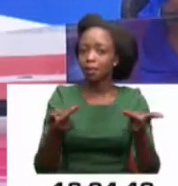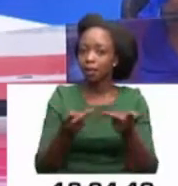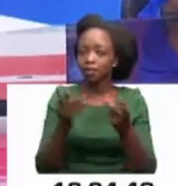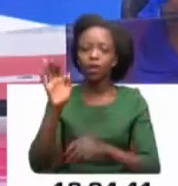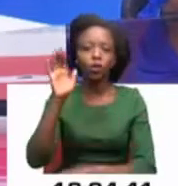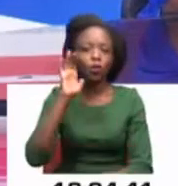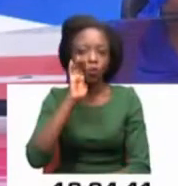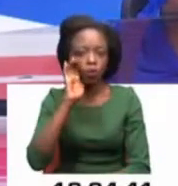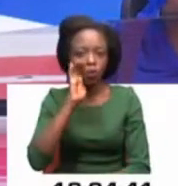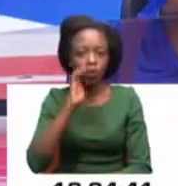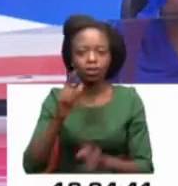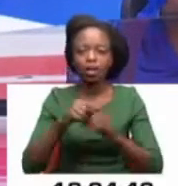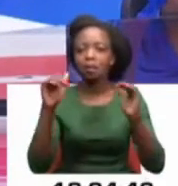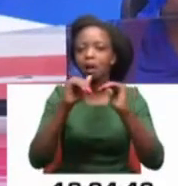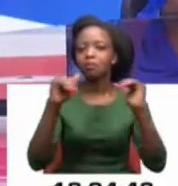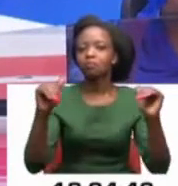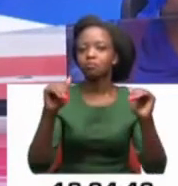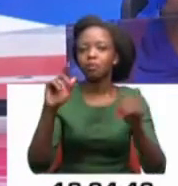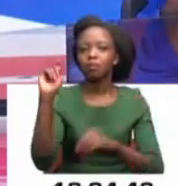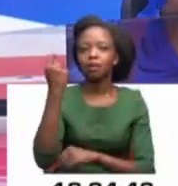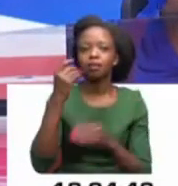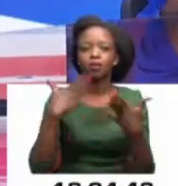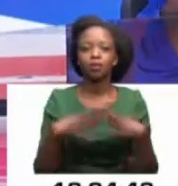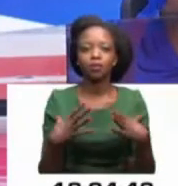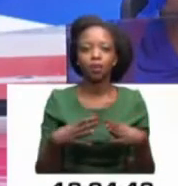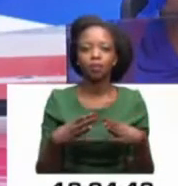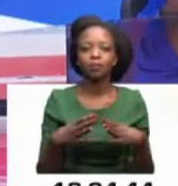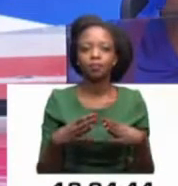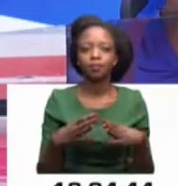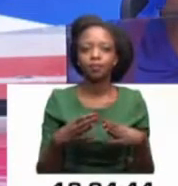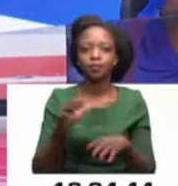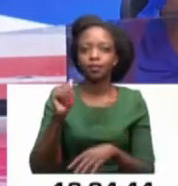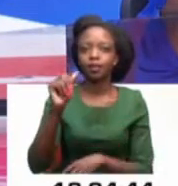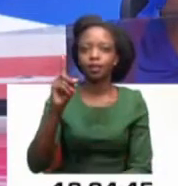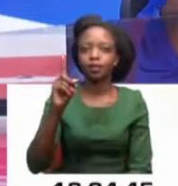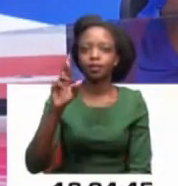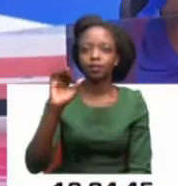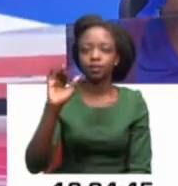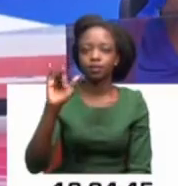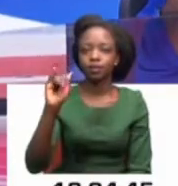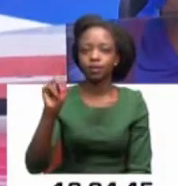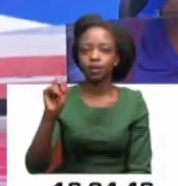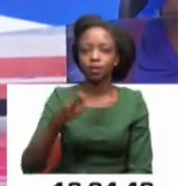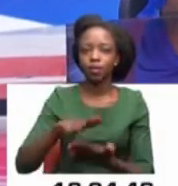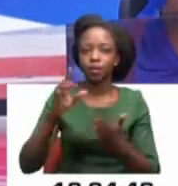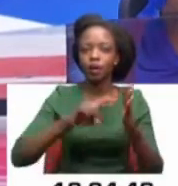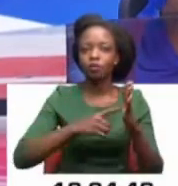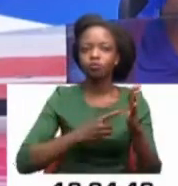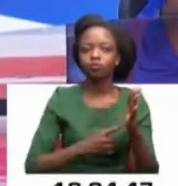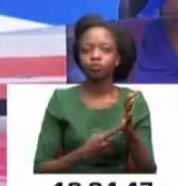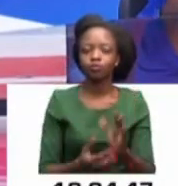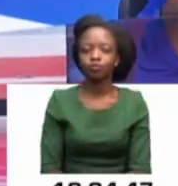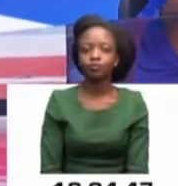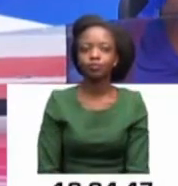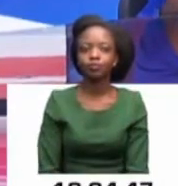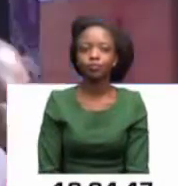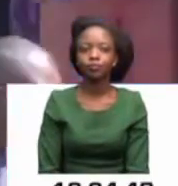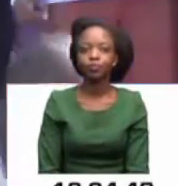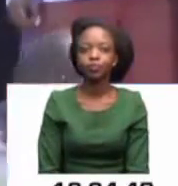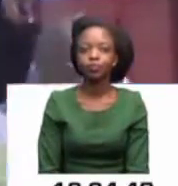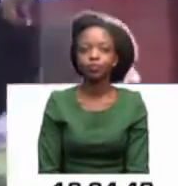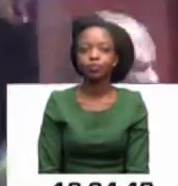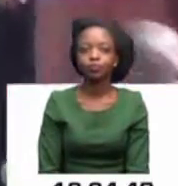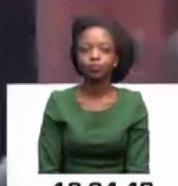na kuleta migawanyiko miongoni mwa wananchi. Andre Kilemi alihudhuria kikao hicho na kutuandalia taarifa ifuatayo.